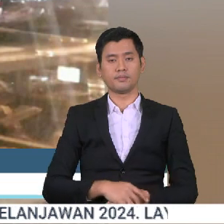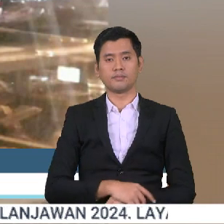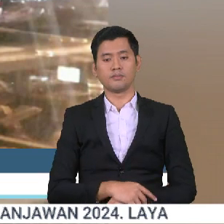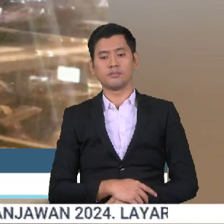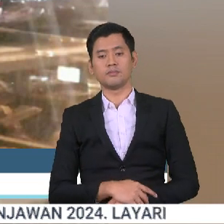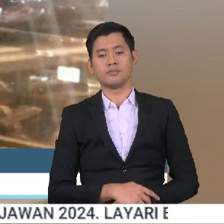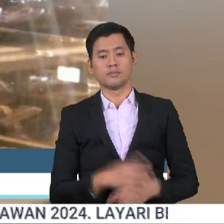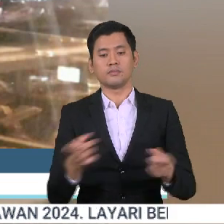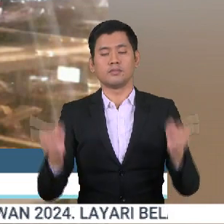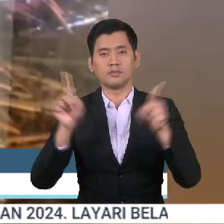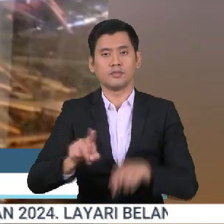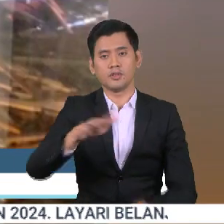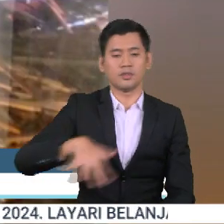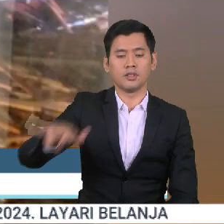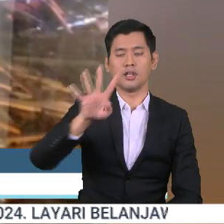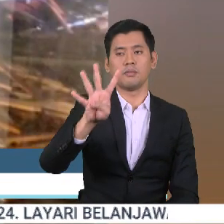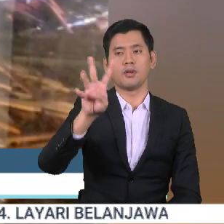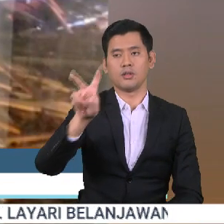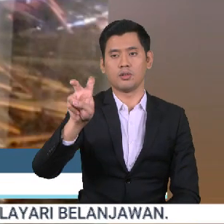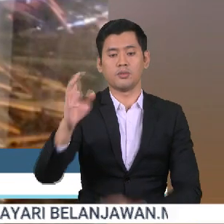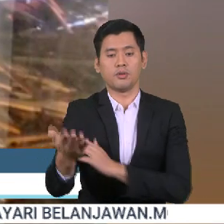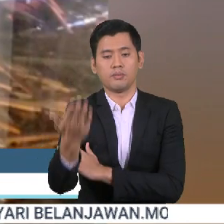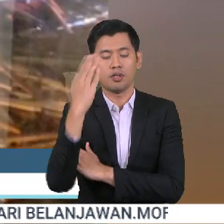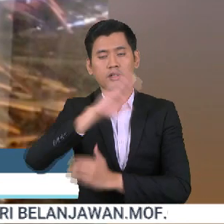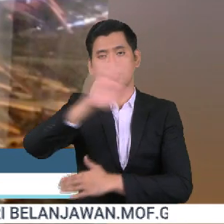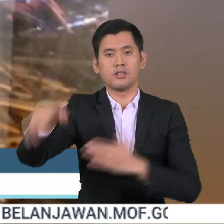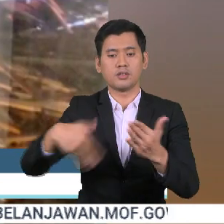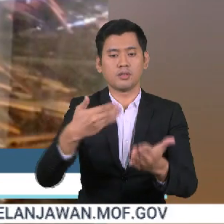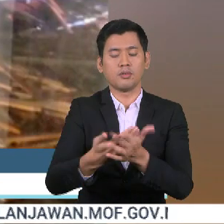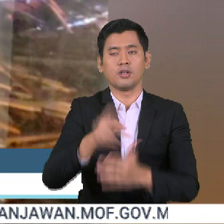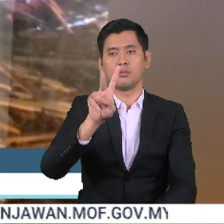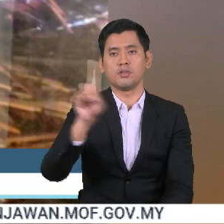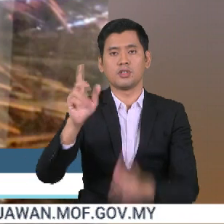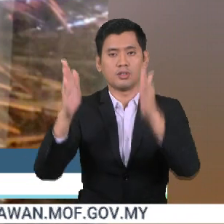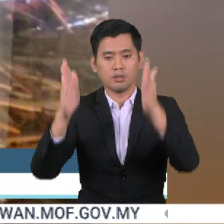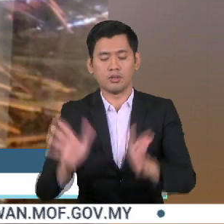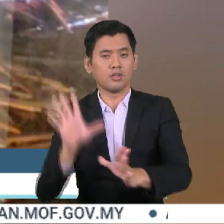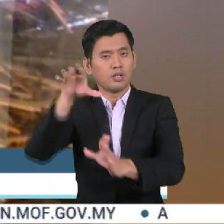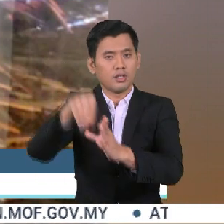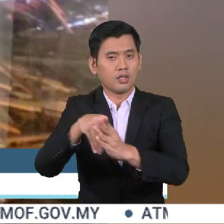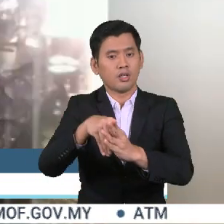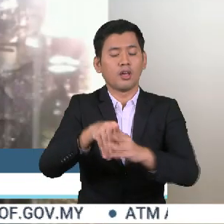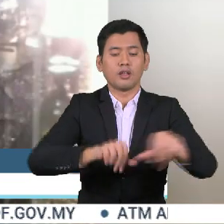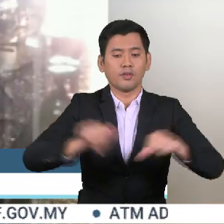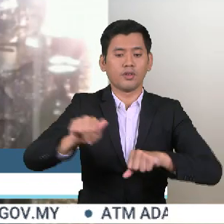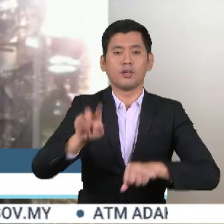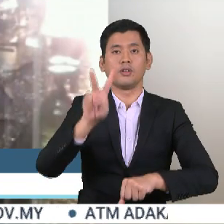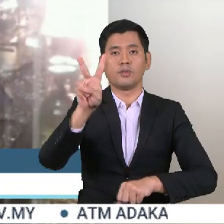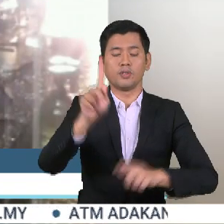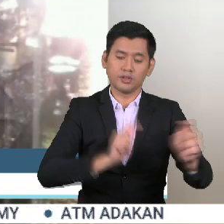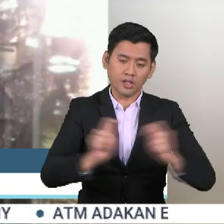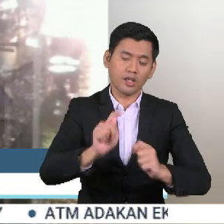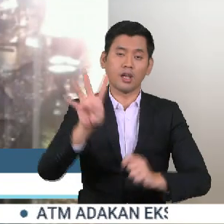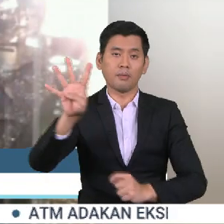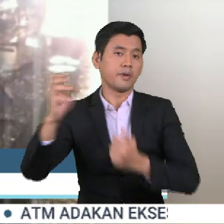dalam kejadian kira-kira pukul empat 20 pagi ke seluruhnya 21 orang terlibat melibatkan dua trailer dan